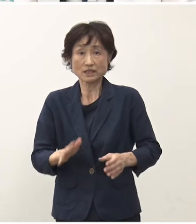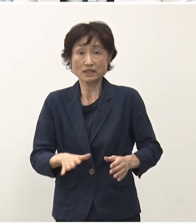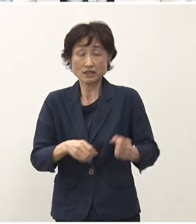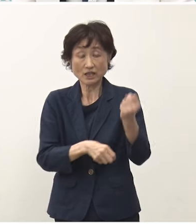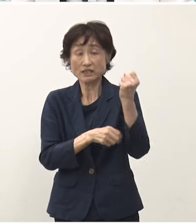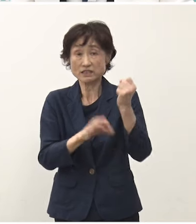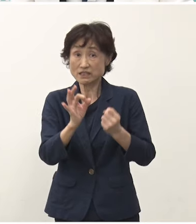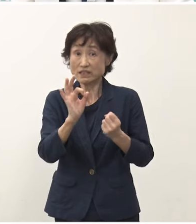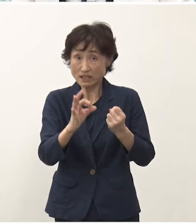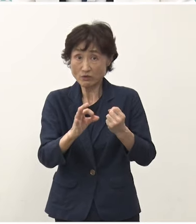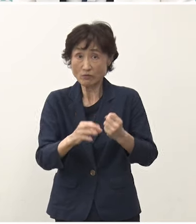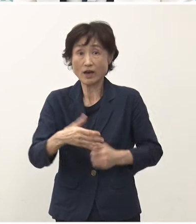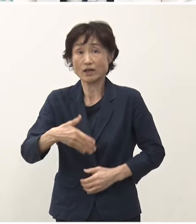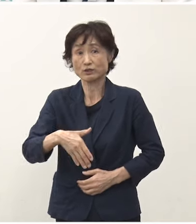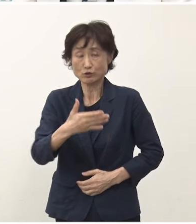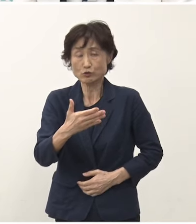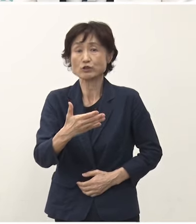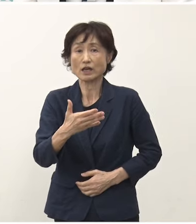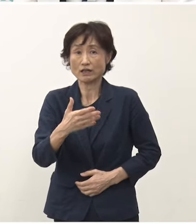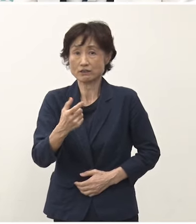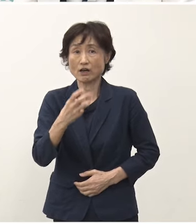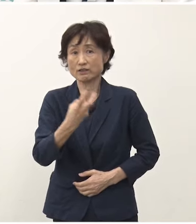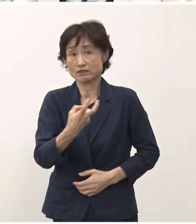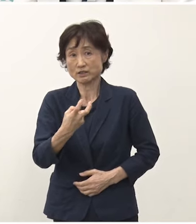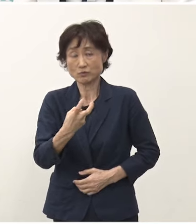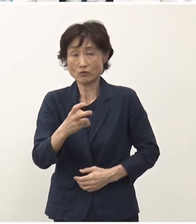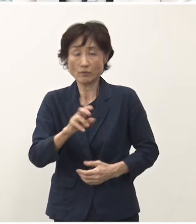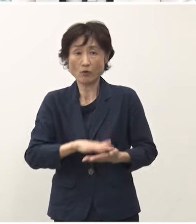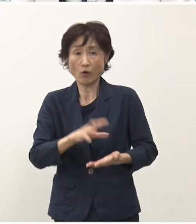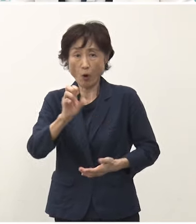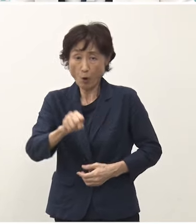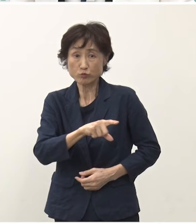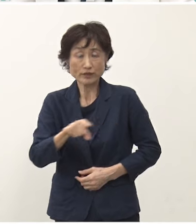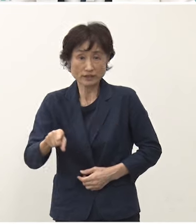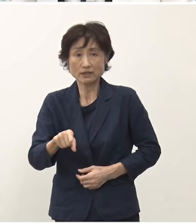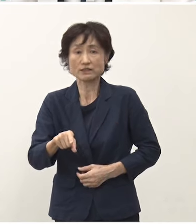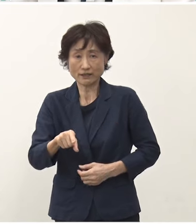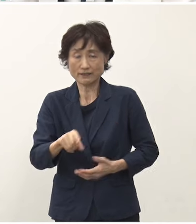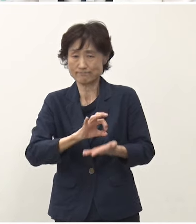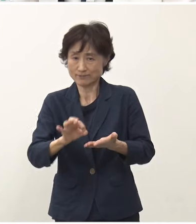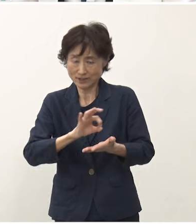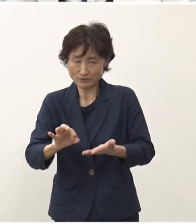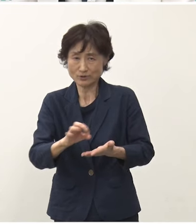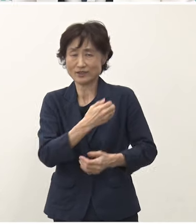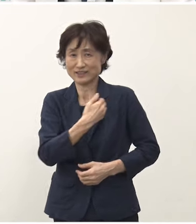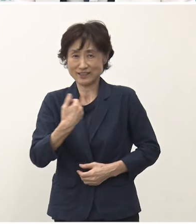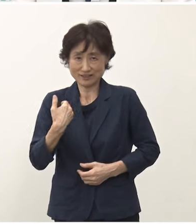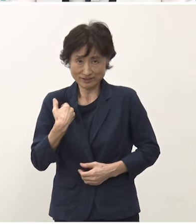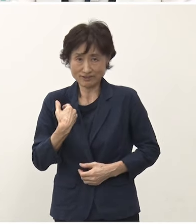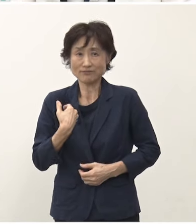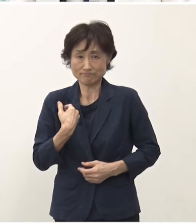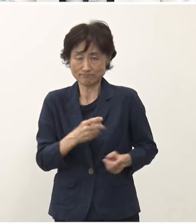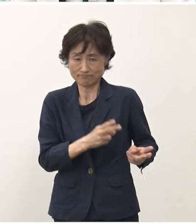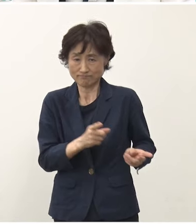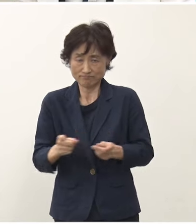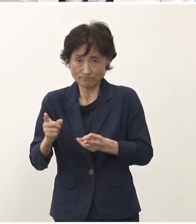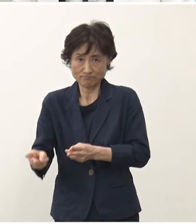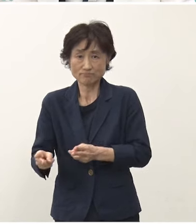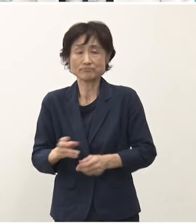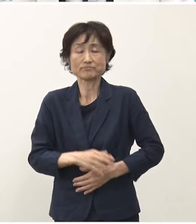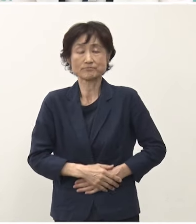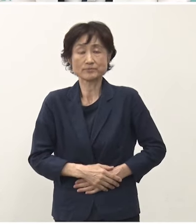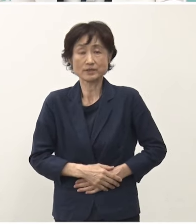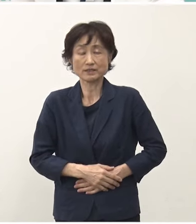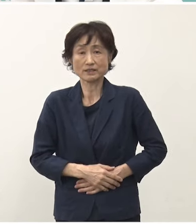928円となっており基金を有効活用できるように適切に備えてまりますまた